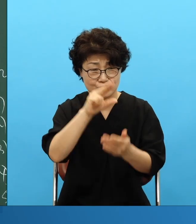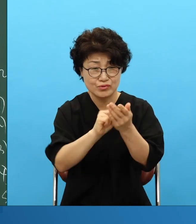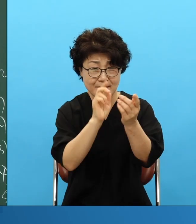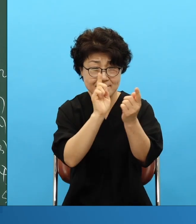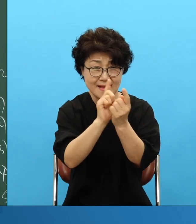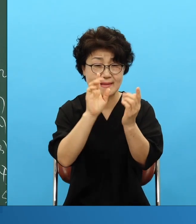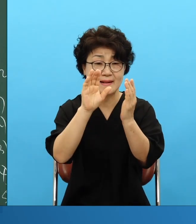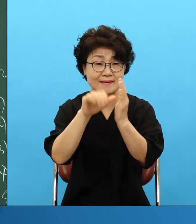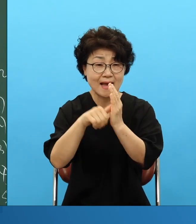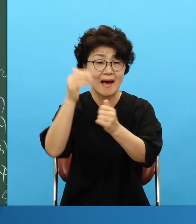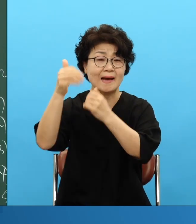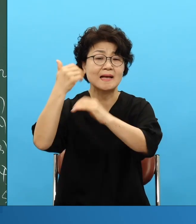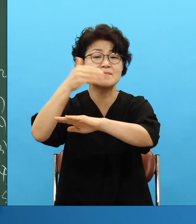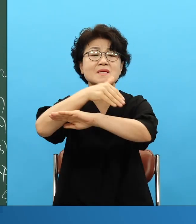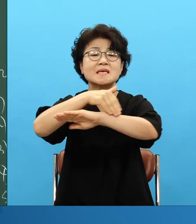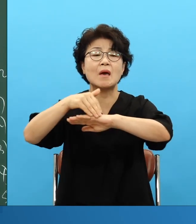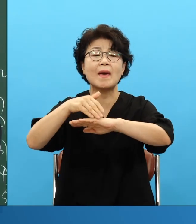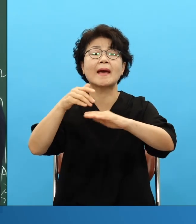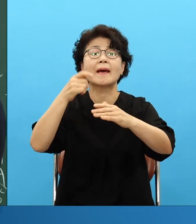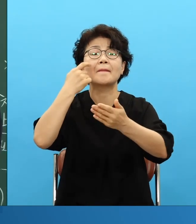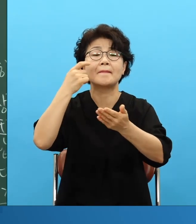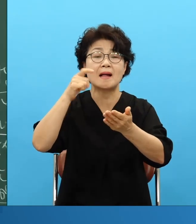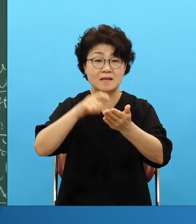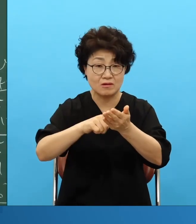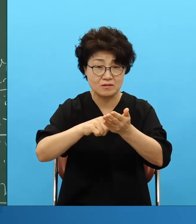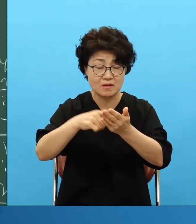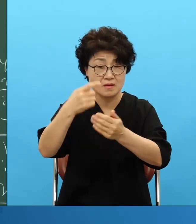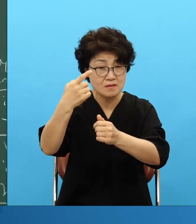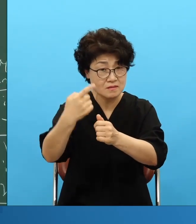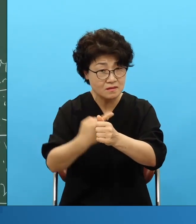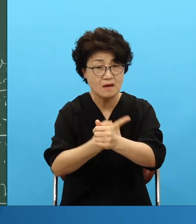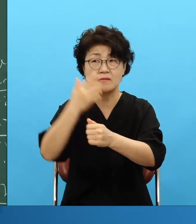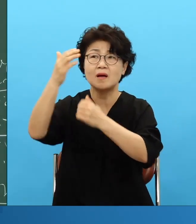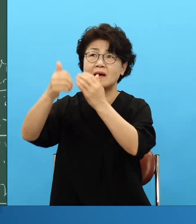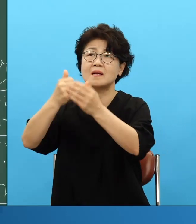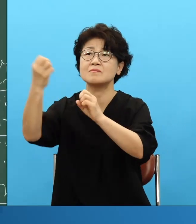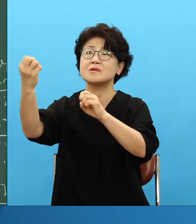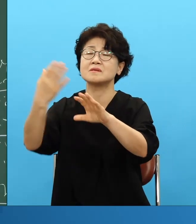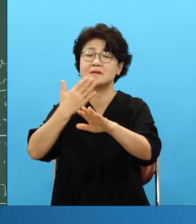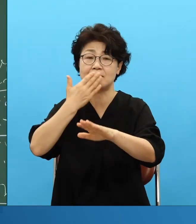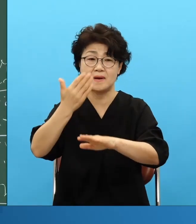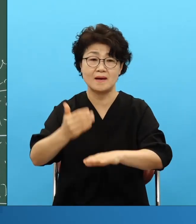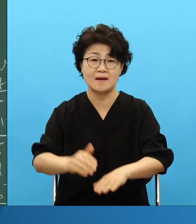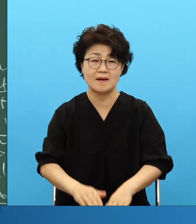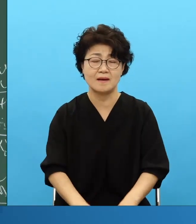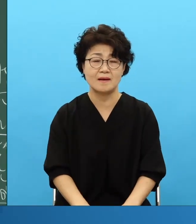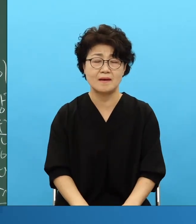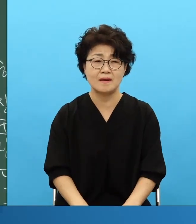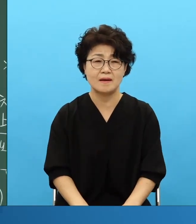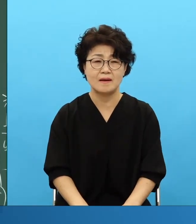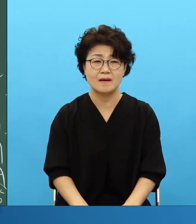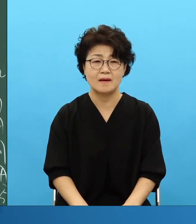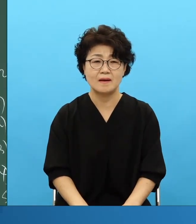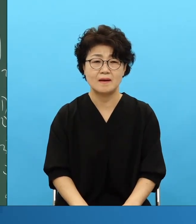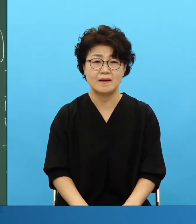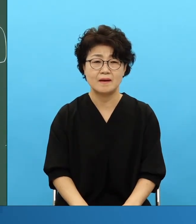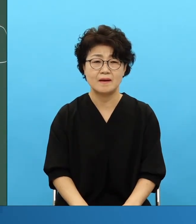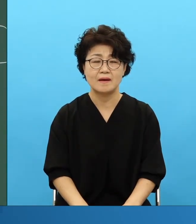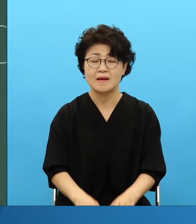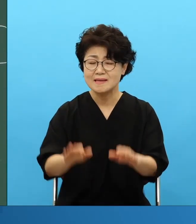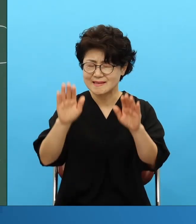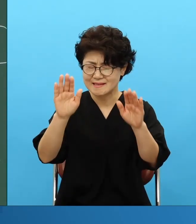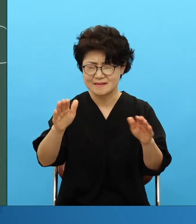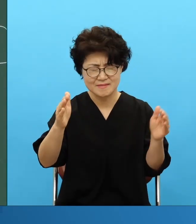he discovered God's 그때부터 plan. 가는 데마다 이 응답이 와. And so wherever he went, he received the answer of 25. 그리고 그 응답은 지금도